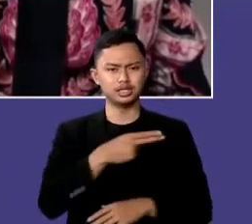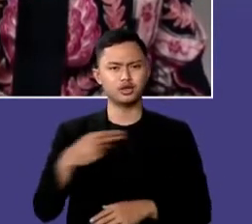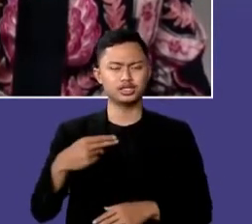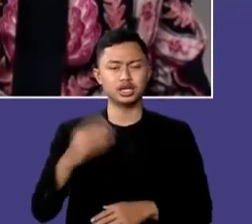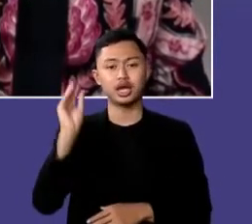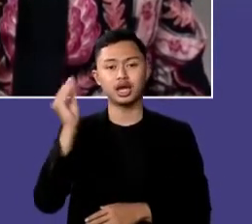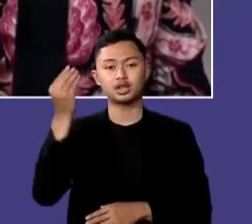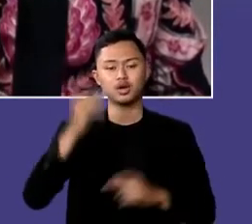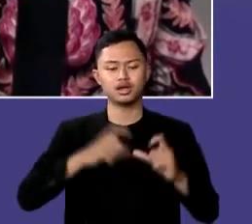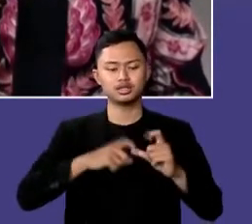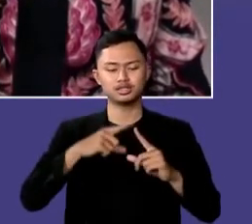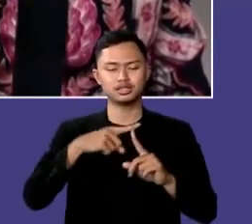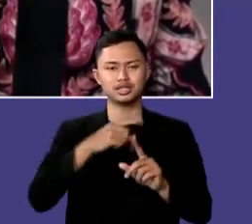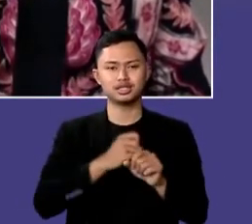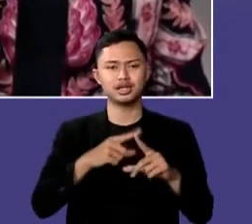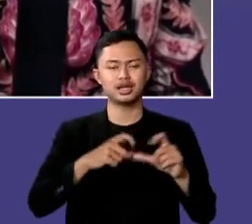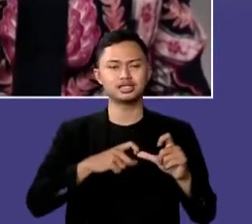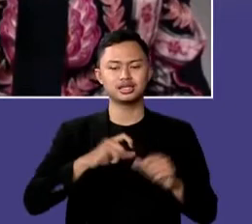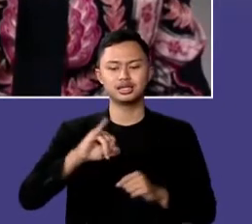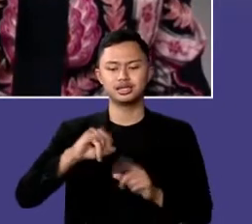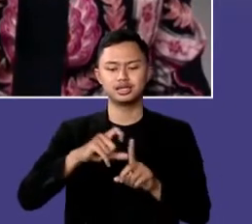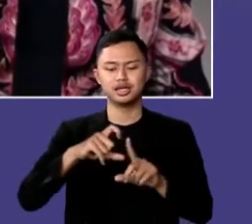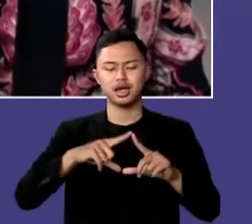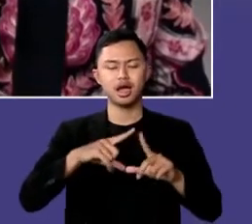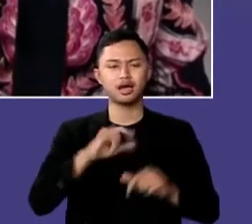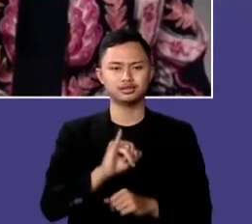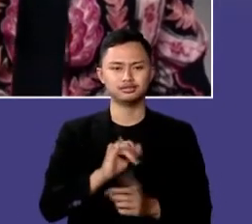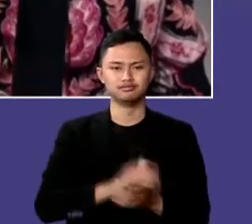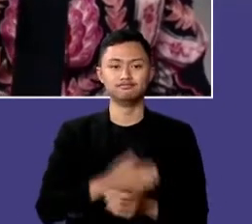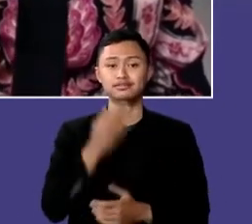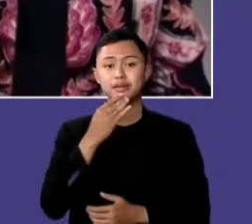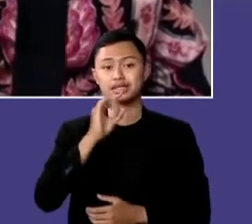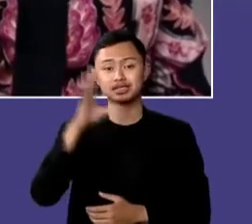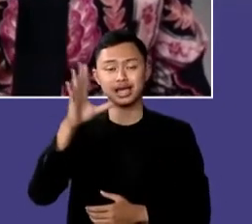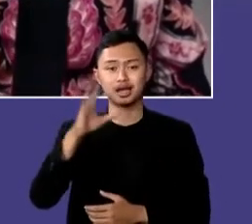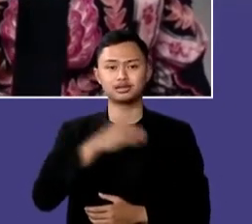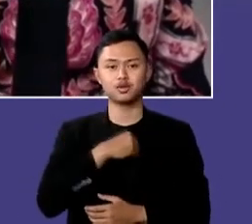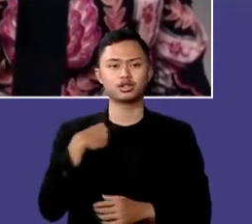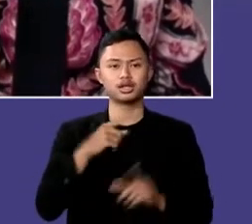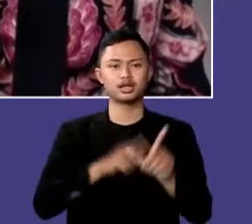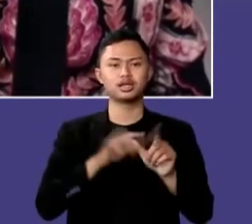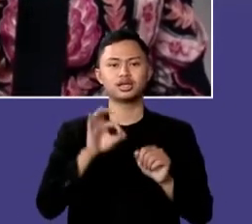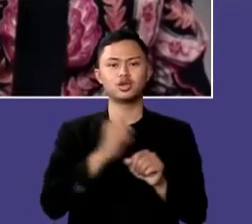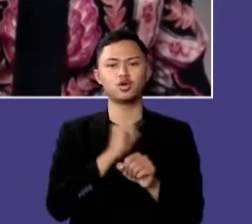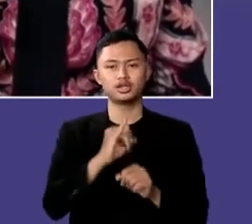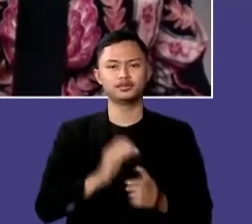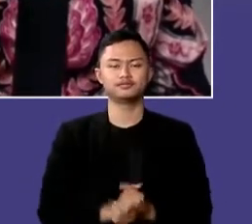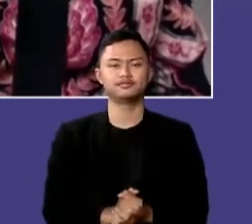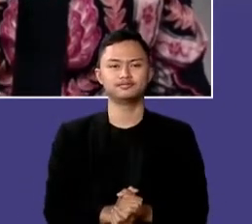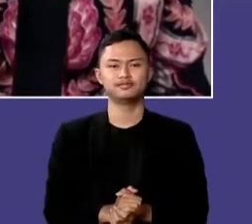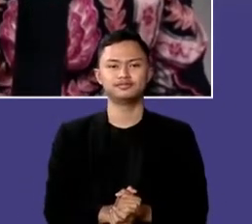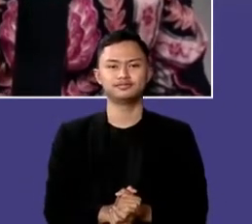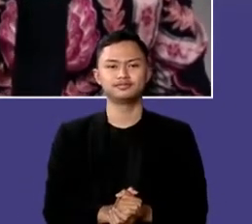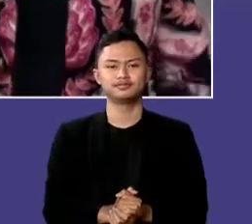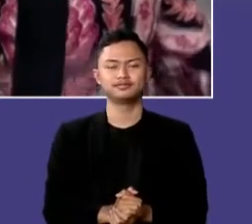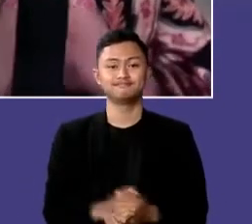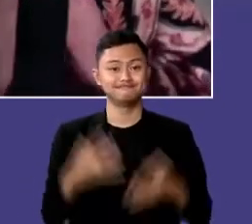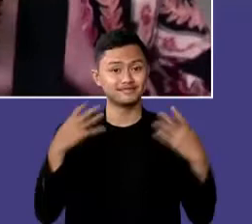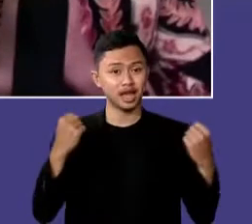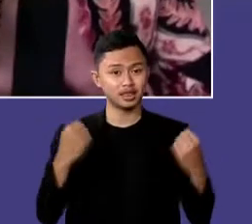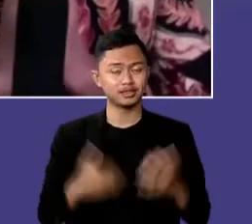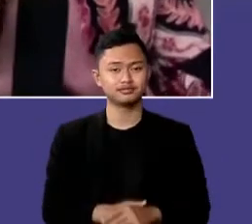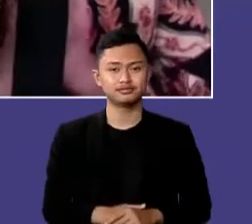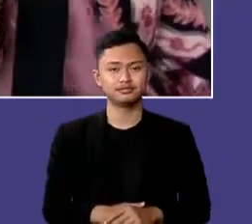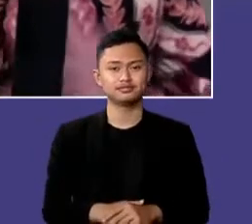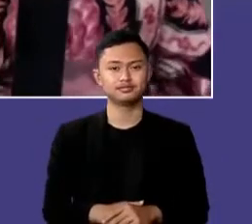ketua Satgas idai Selamat siang dokter Yogi song dana Selamat siang kasih tuh hati